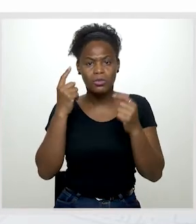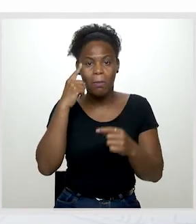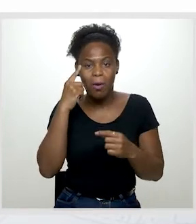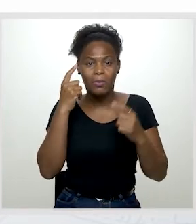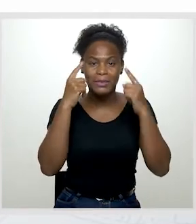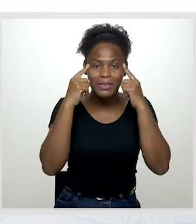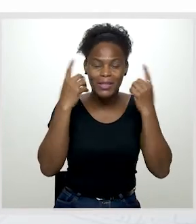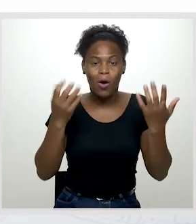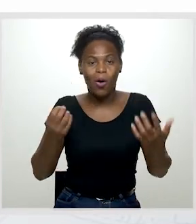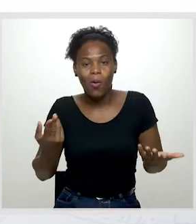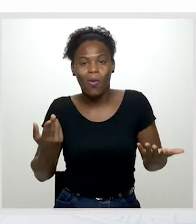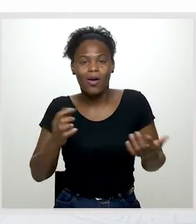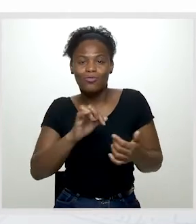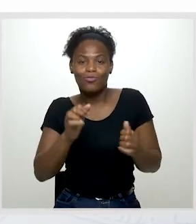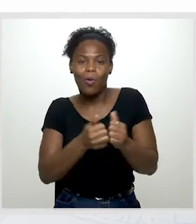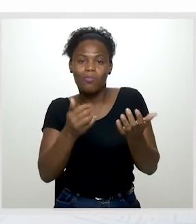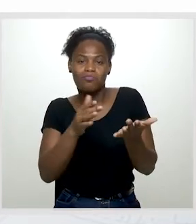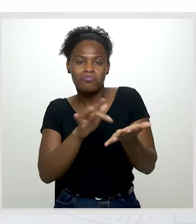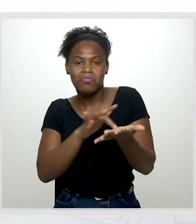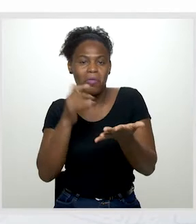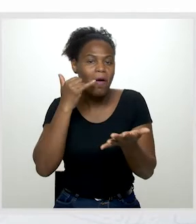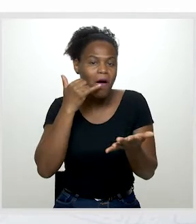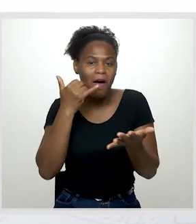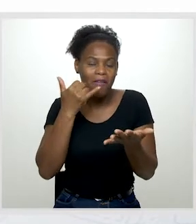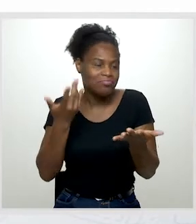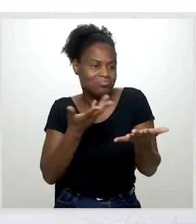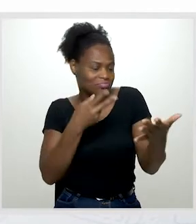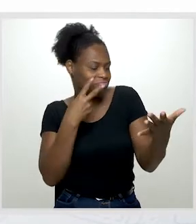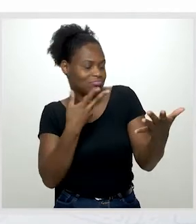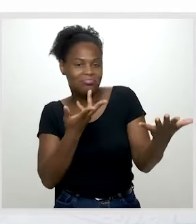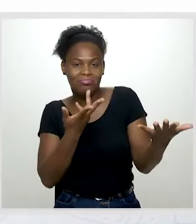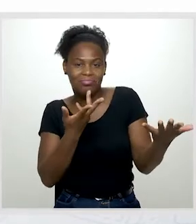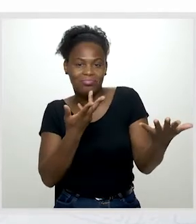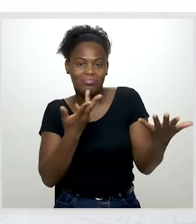Chine. Eh bien, avec son portable, il leur envoie des...